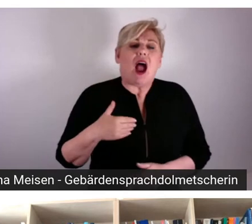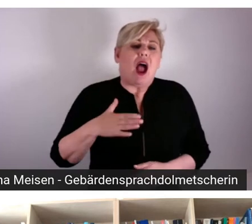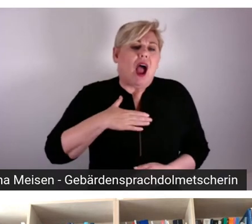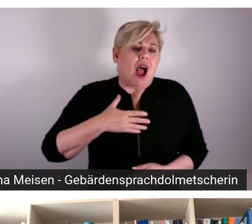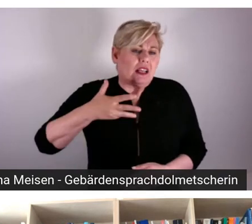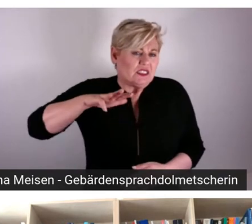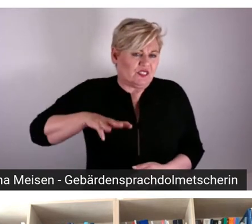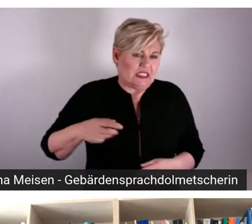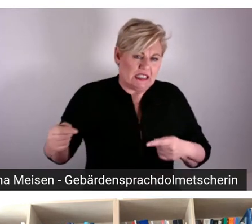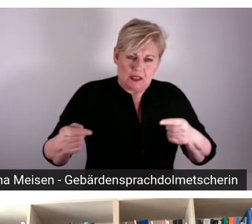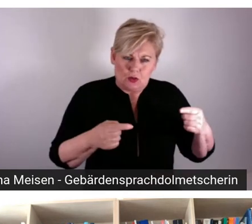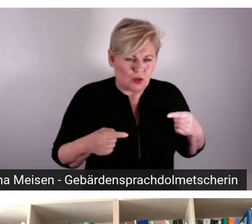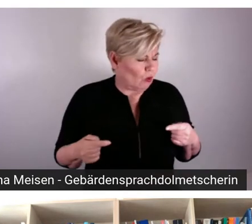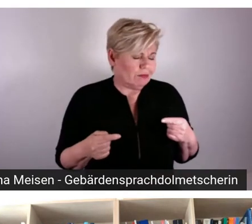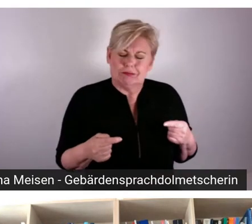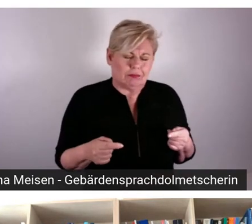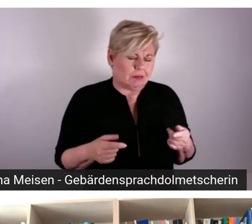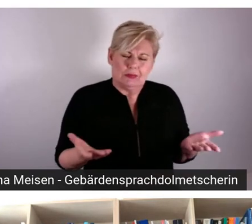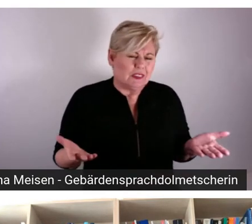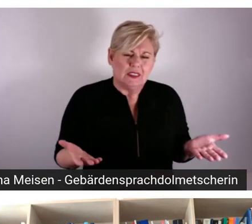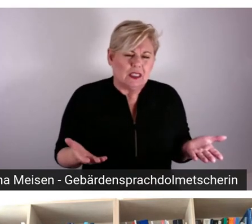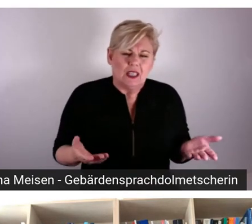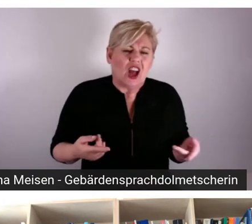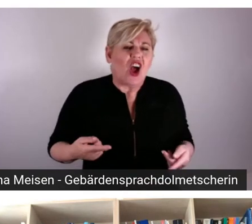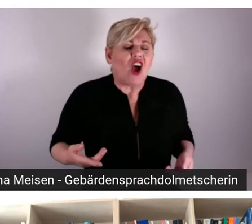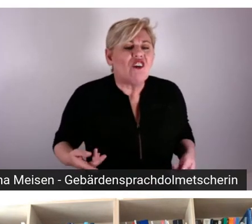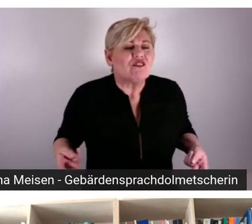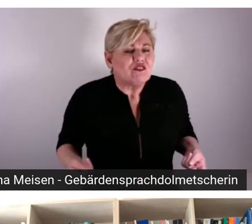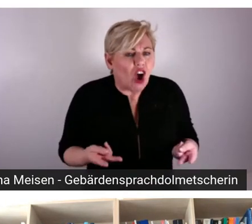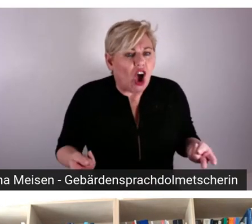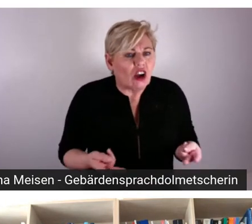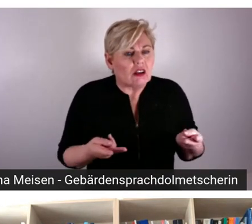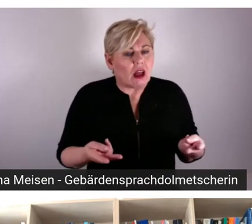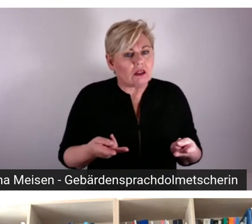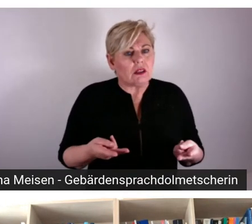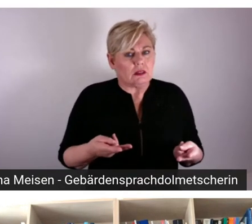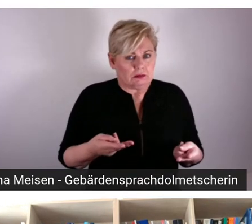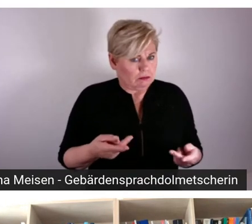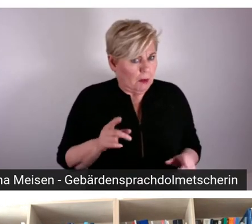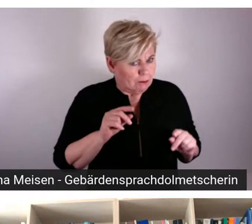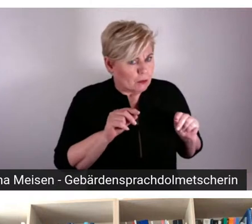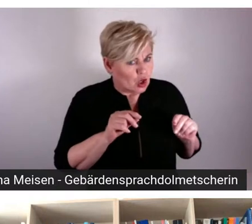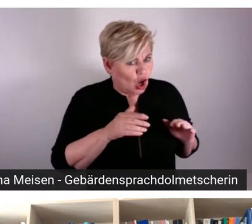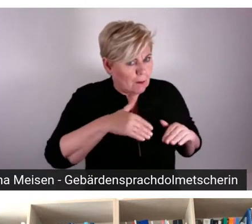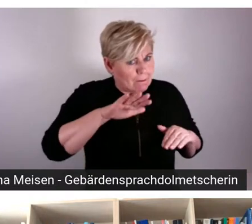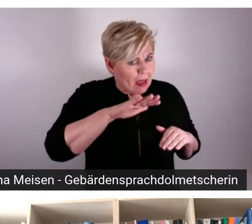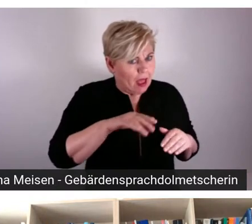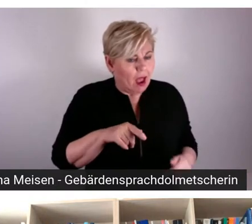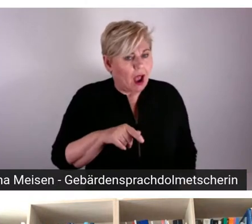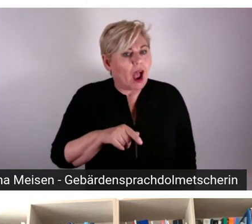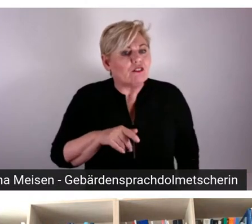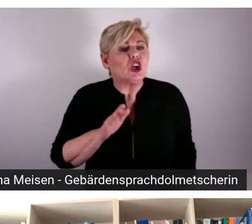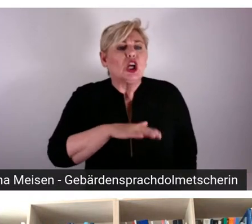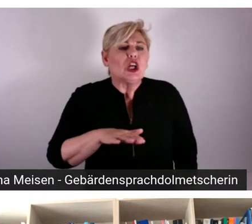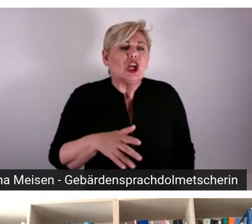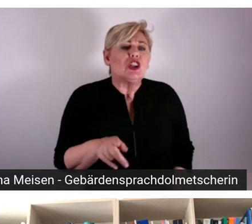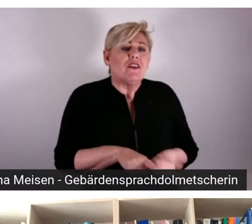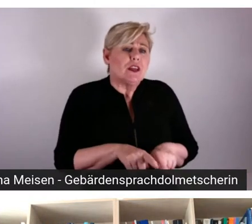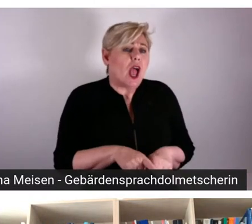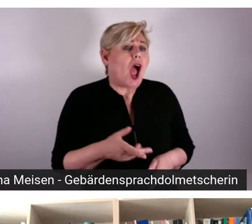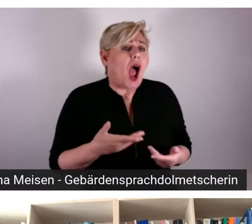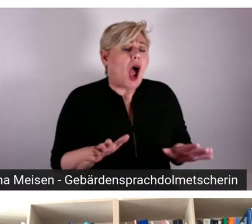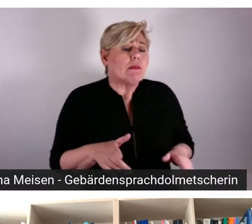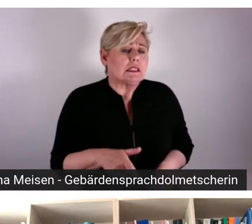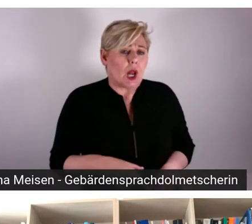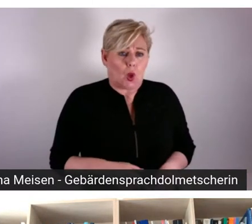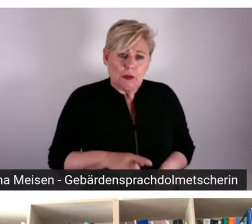völlig pervertiert worden, möchte ich mal. Fördern heißt mehr als die Kinder, die kleine Arbeitslose zu behandeln, die dann 1000 Anträge